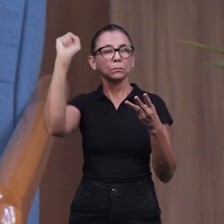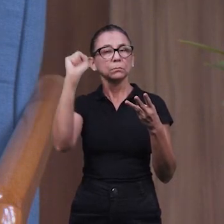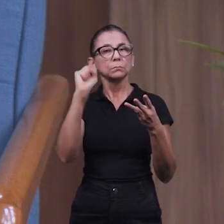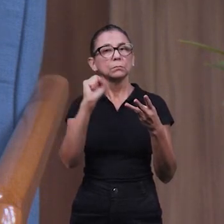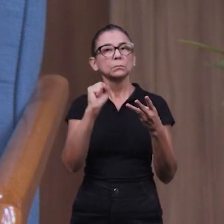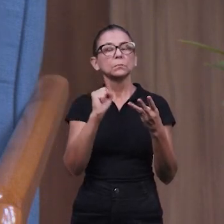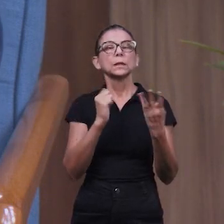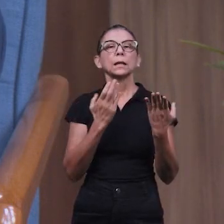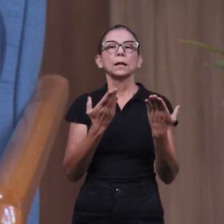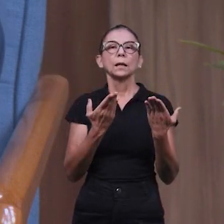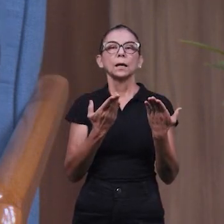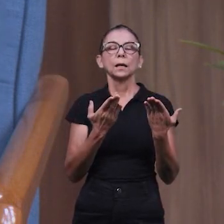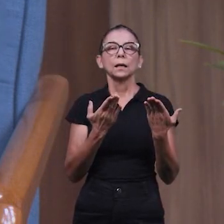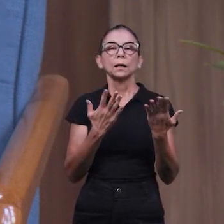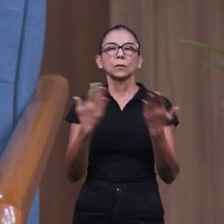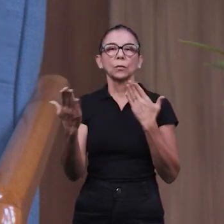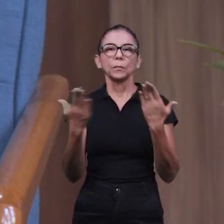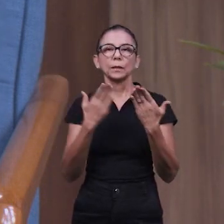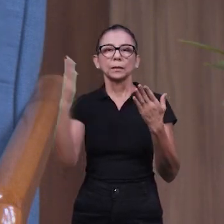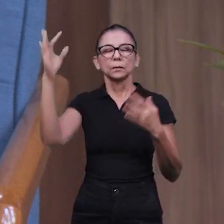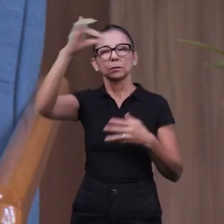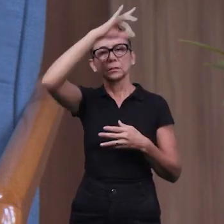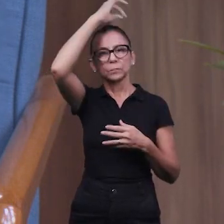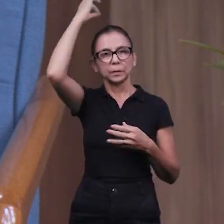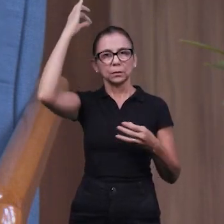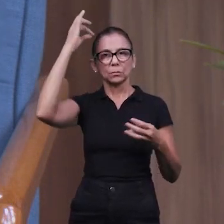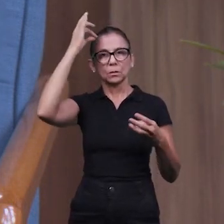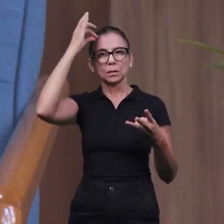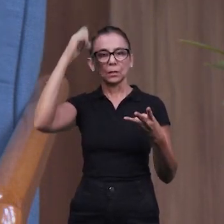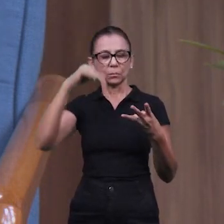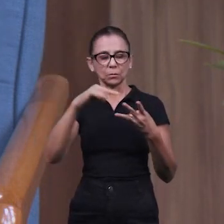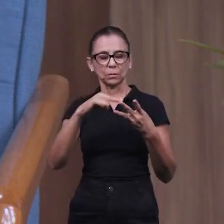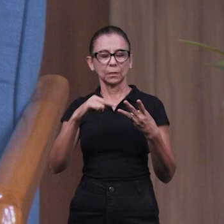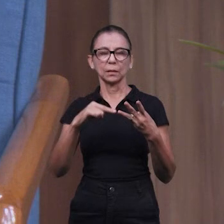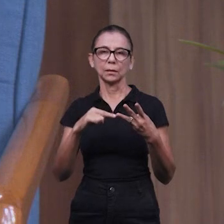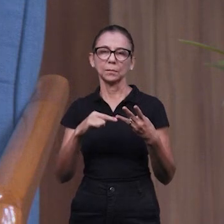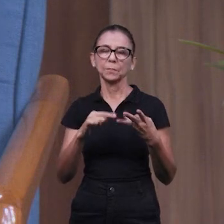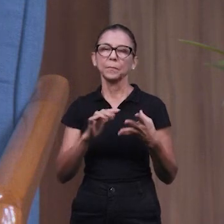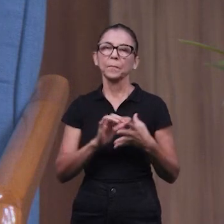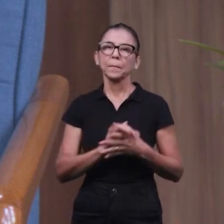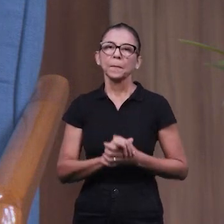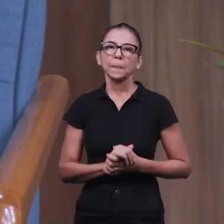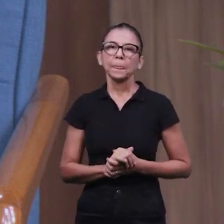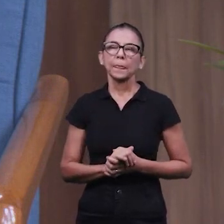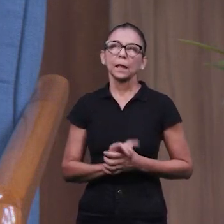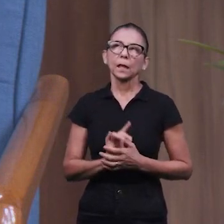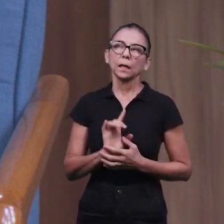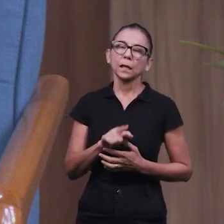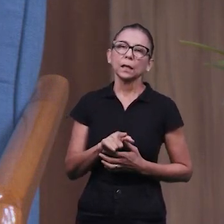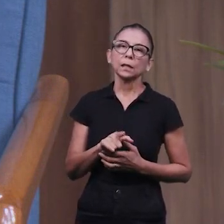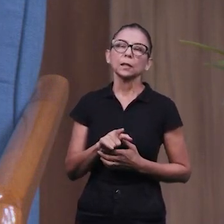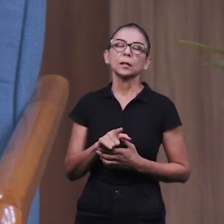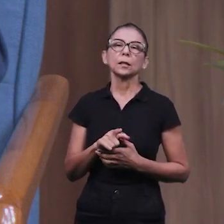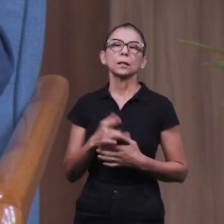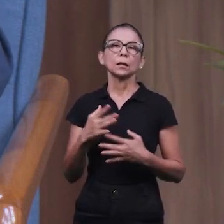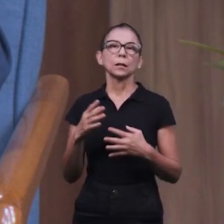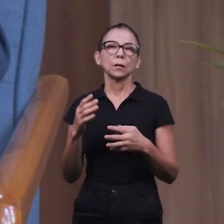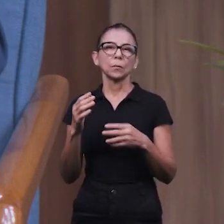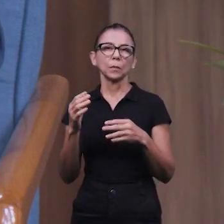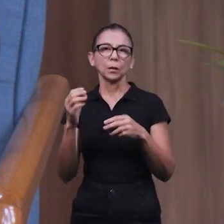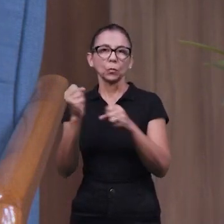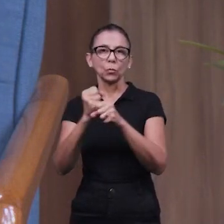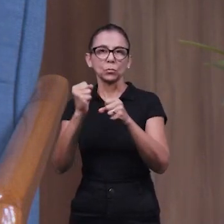Saint-Esprit. Donc, sa mission était la construction d'une grande œuvre, la construction du temple, une